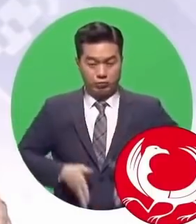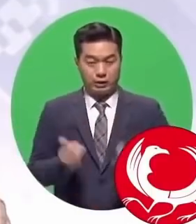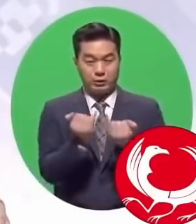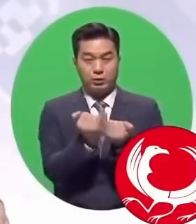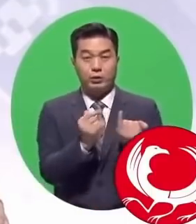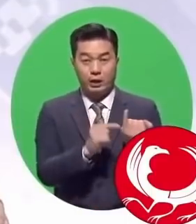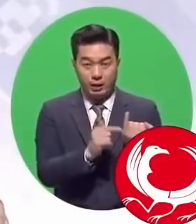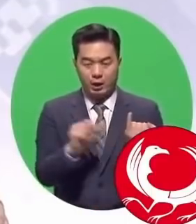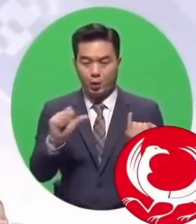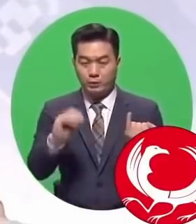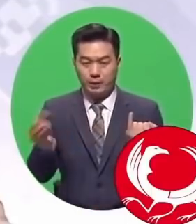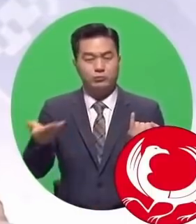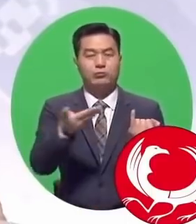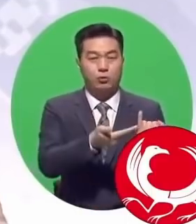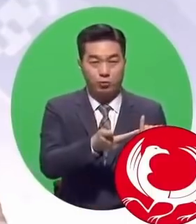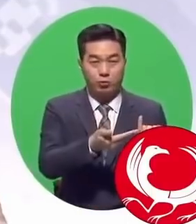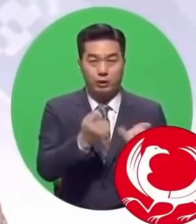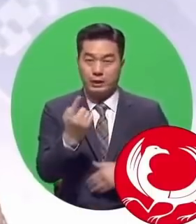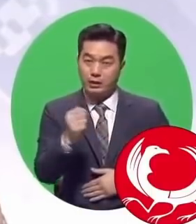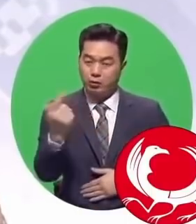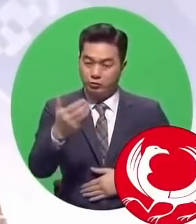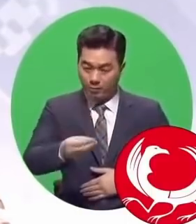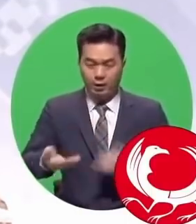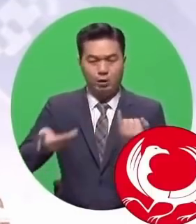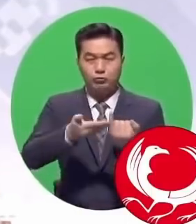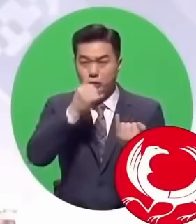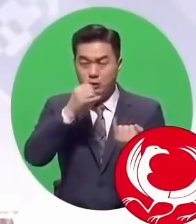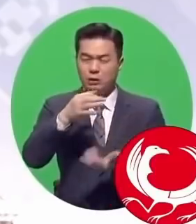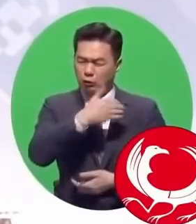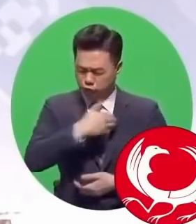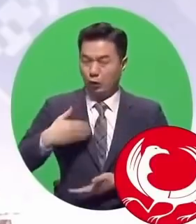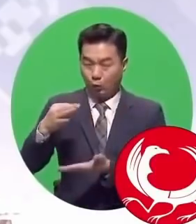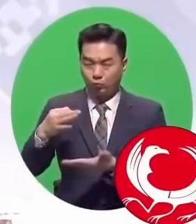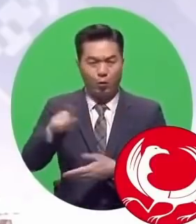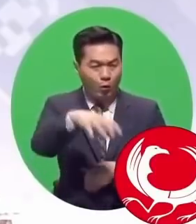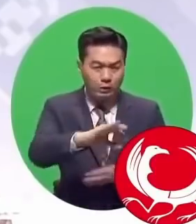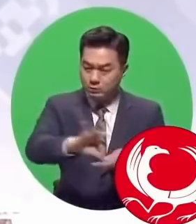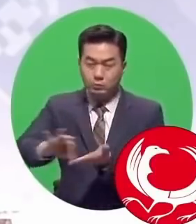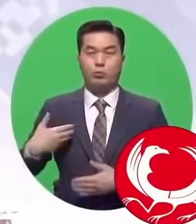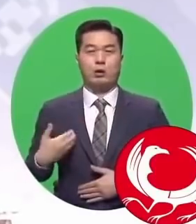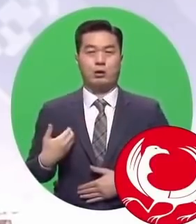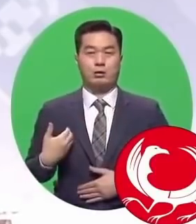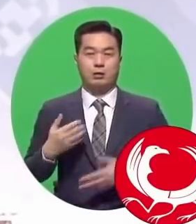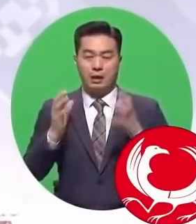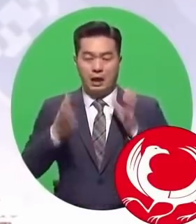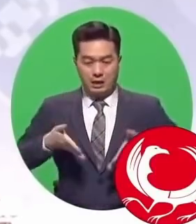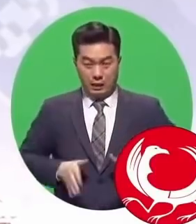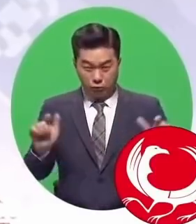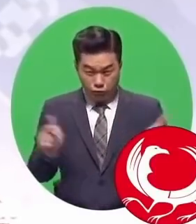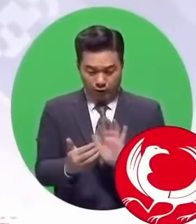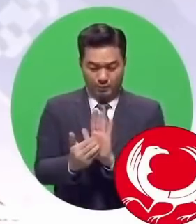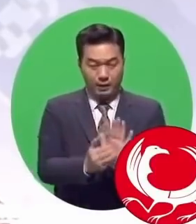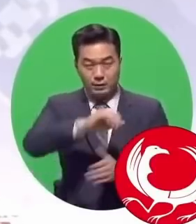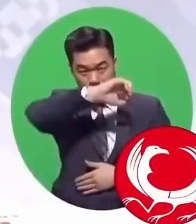여성에게 5천만 원씩 주고 1억 6천만 원씩 줄 수 있는 돈을 어디다 쓰는지 모릅니다. 저출산 예산,